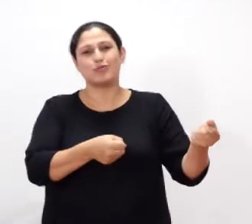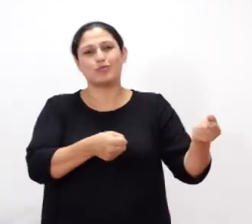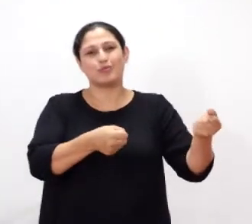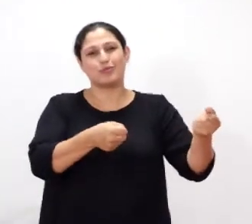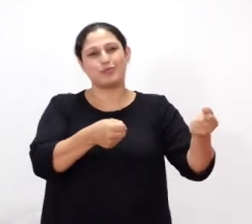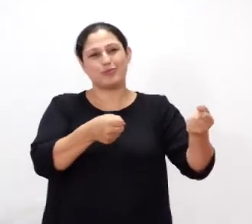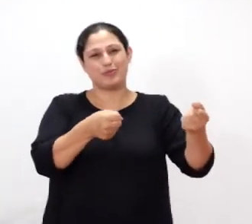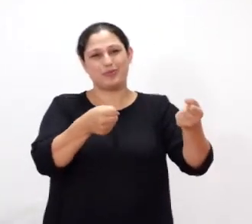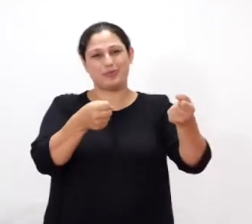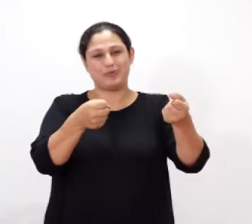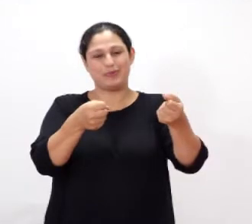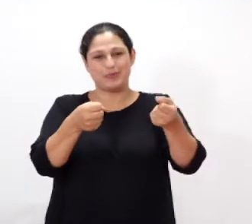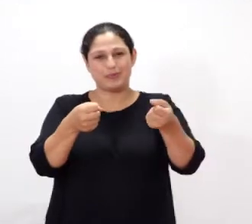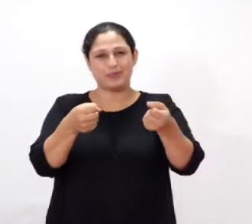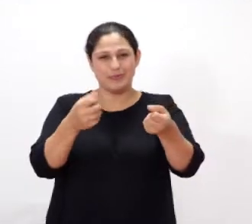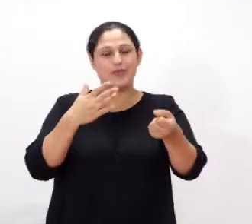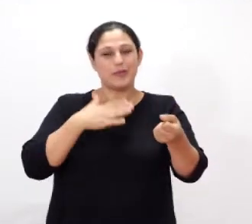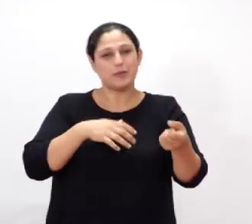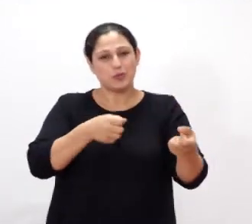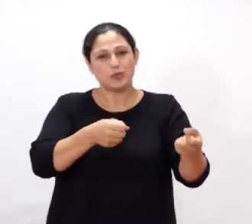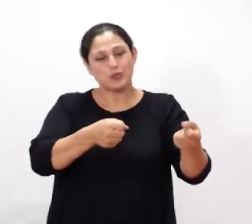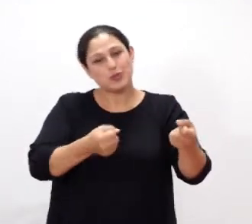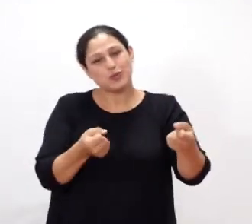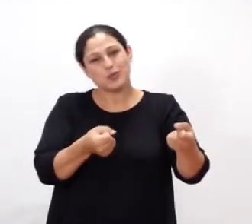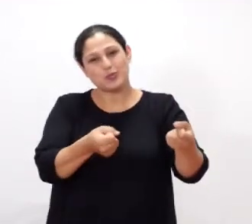میکنم آهسته دوستم